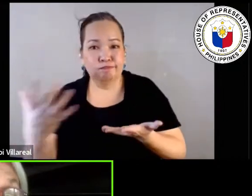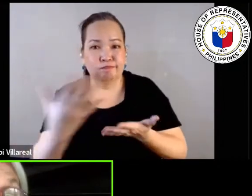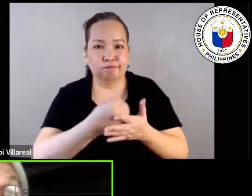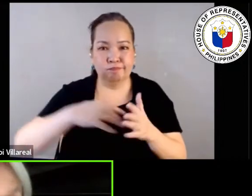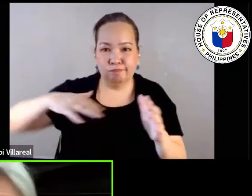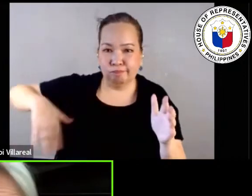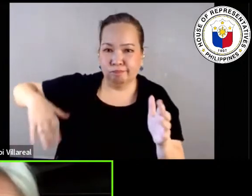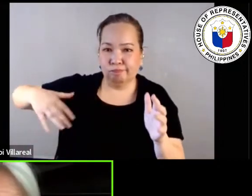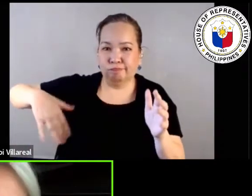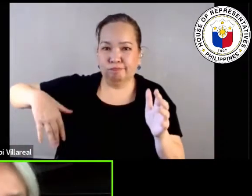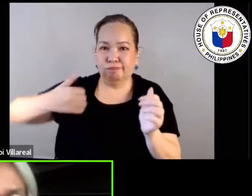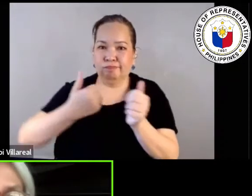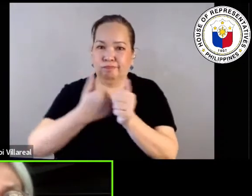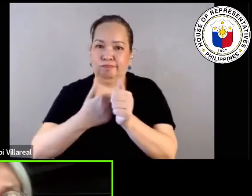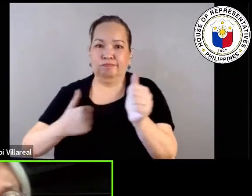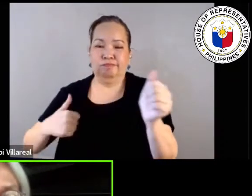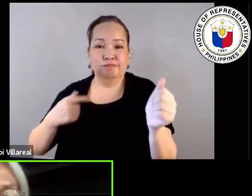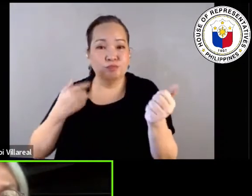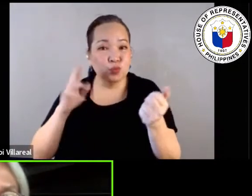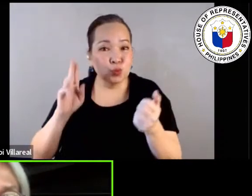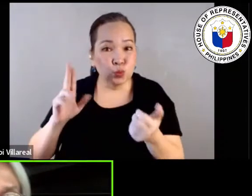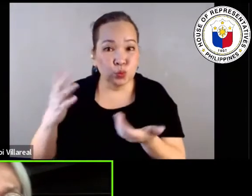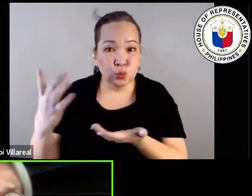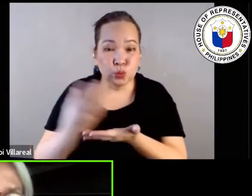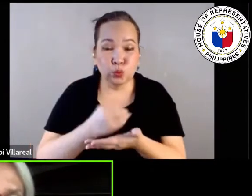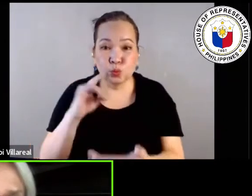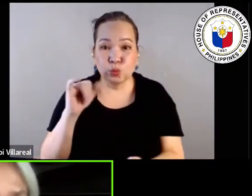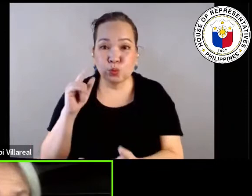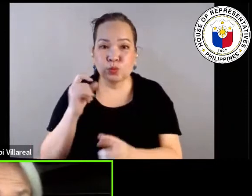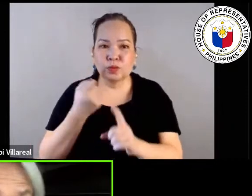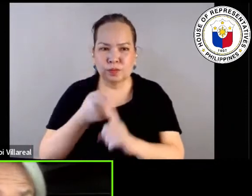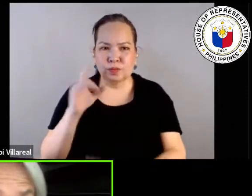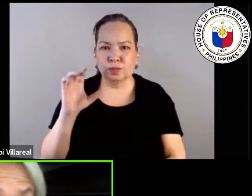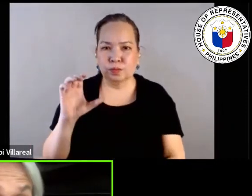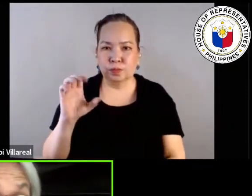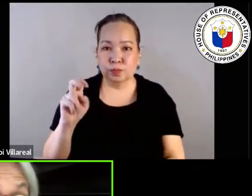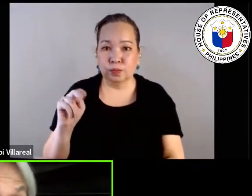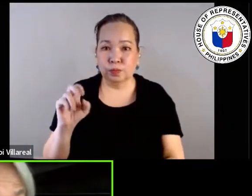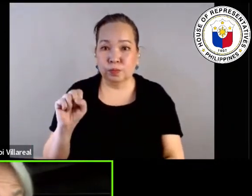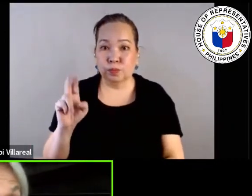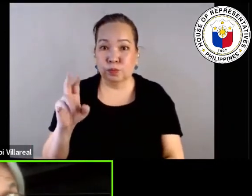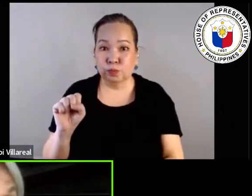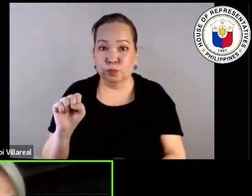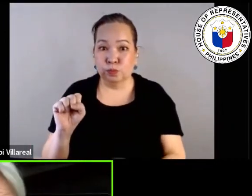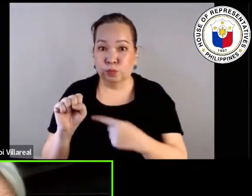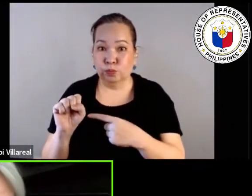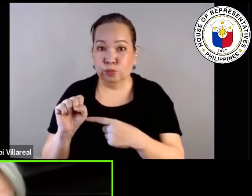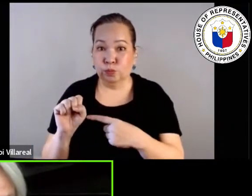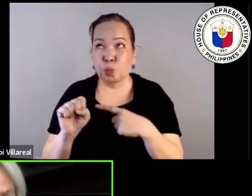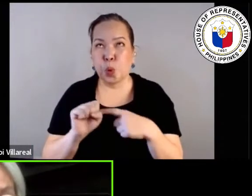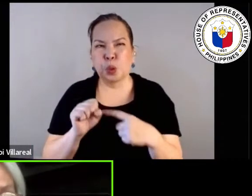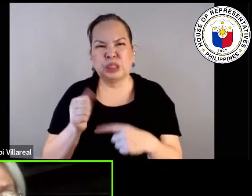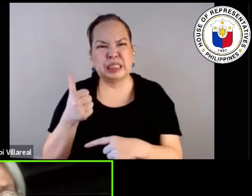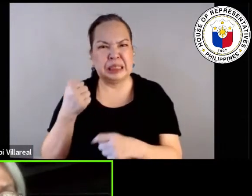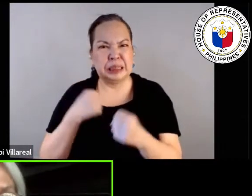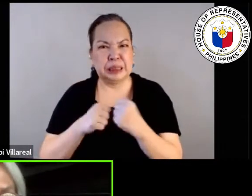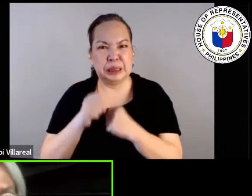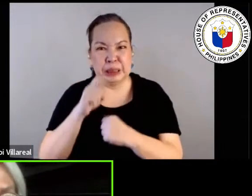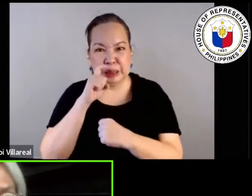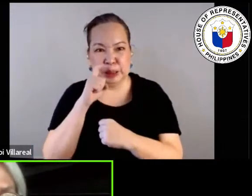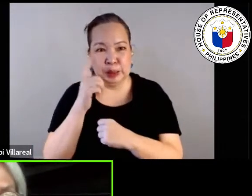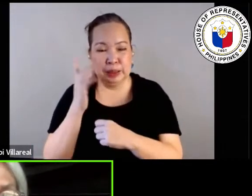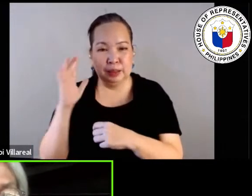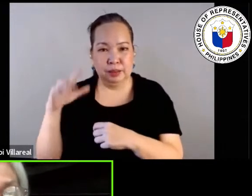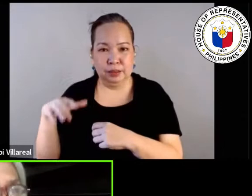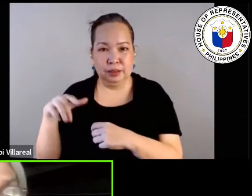sa census na sa ngayon ay, kung di ako nagkakamali, ay magit isang dekada na. Ayon naman